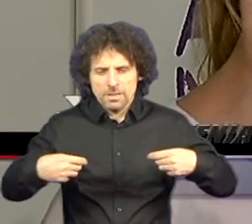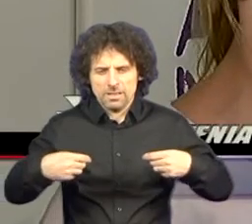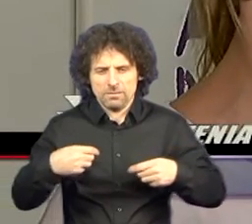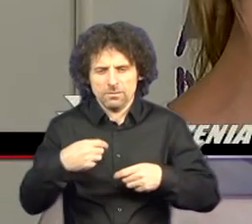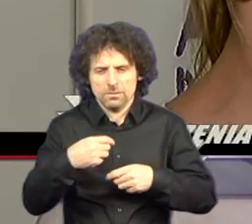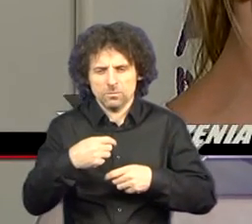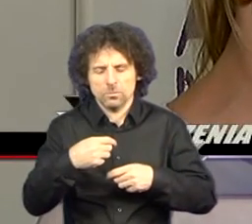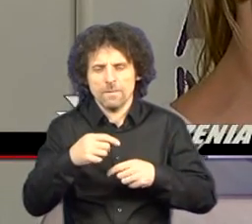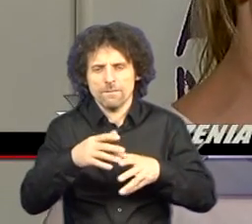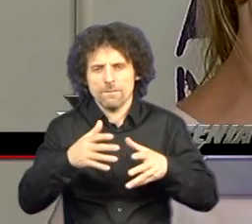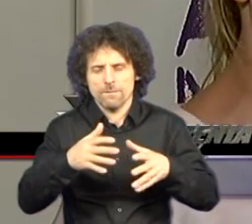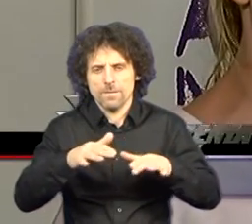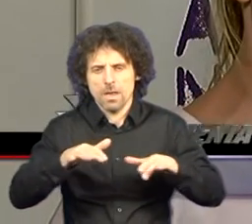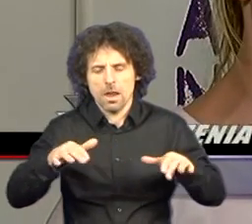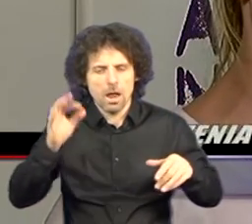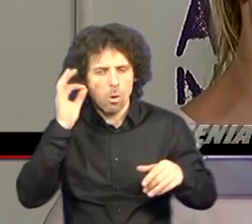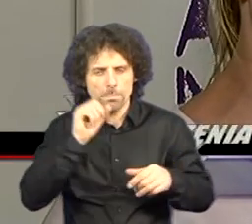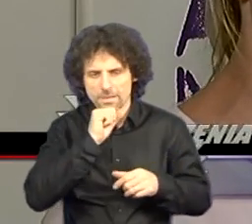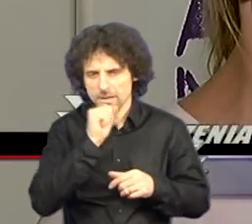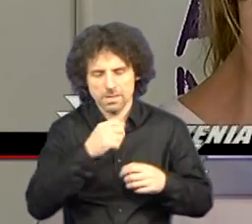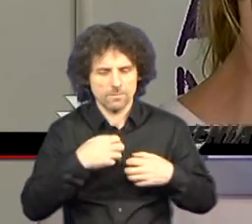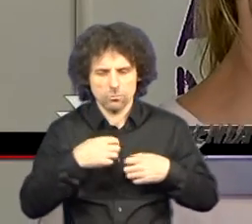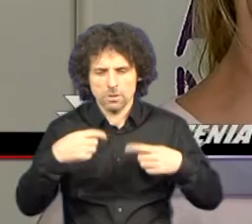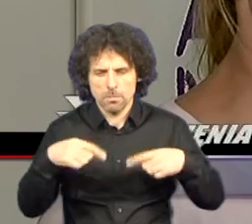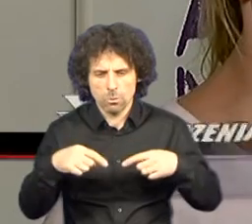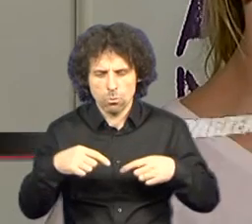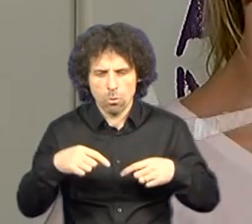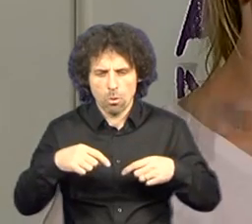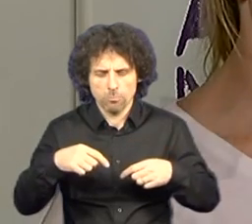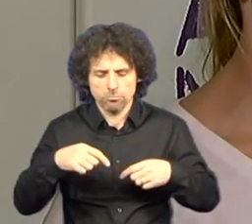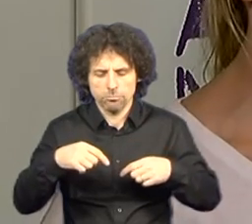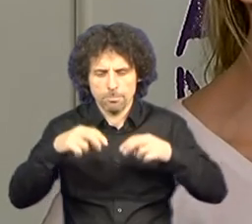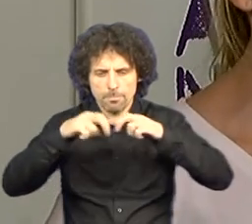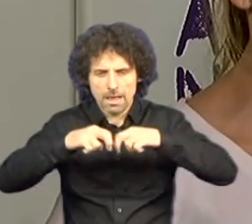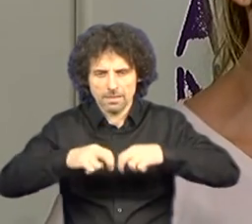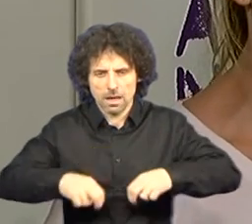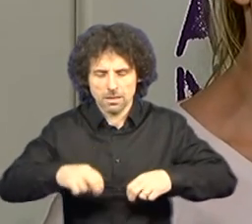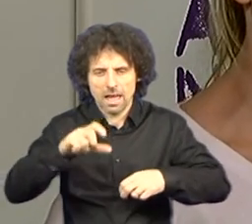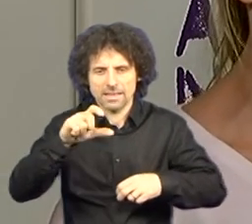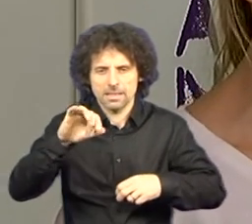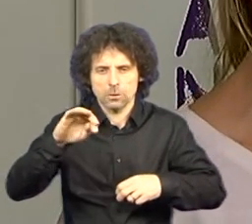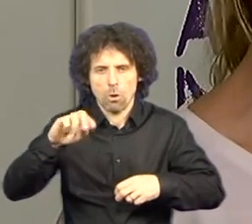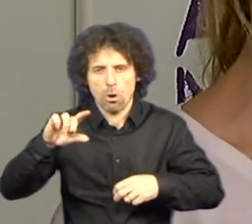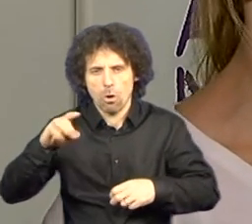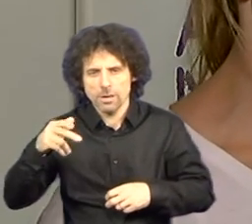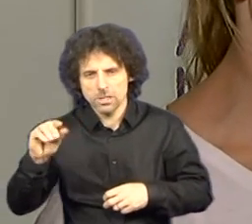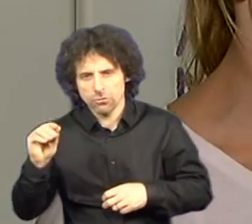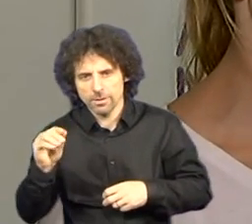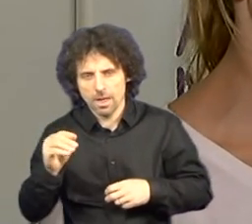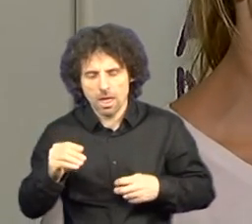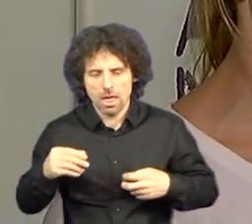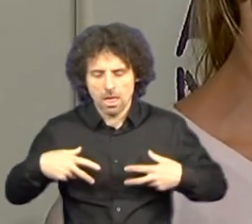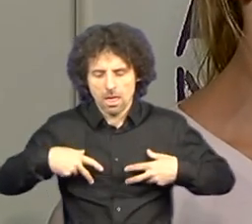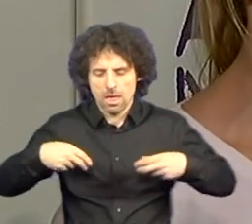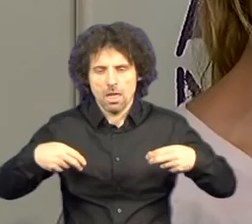kobiet nigdy w życiu nie było na badaniu cytologicznym. Dalej kobiety, szczególnie w mniejszych miejscowościach, krępują się pójście